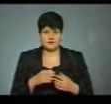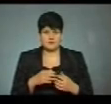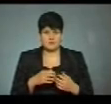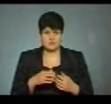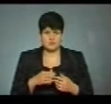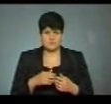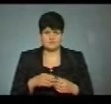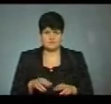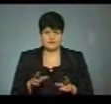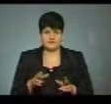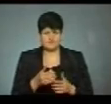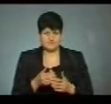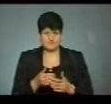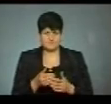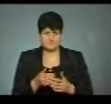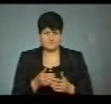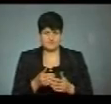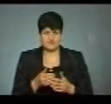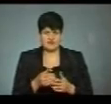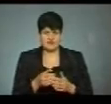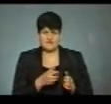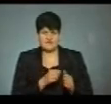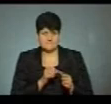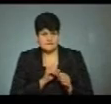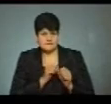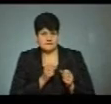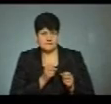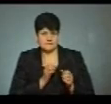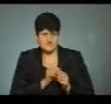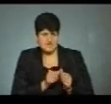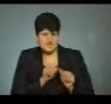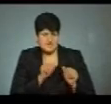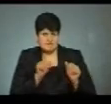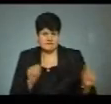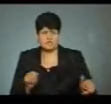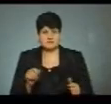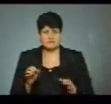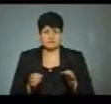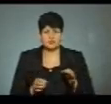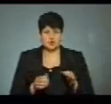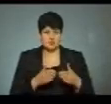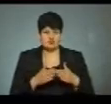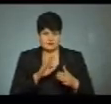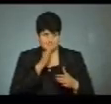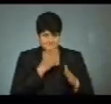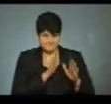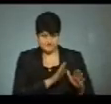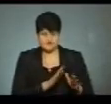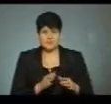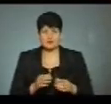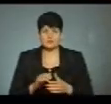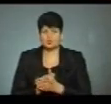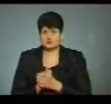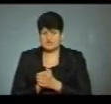в лапках сусіда, йти в цивілізовані країни, дружити з цивілізованими країнами, робити з